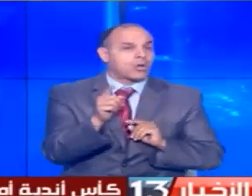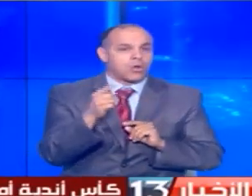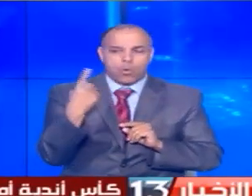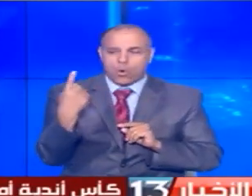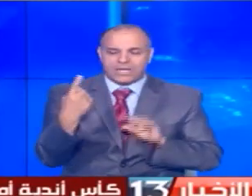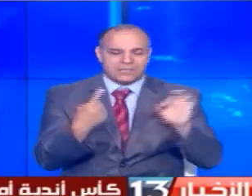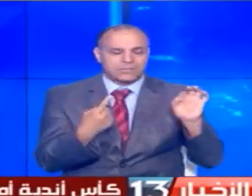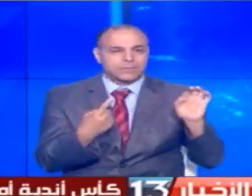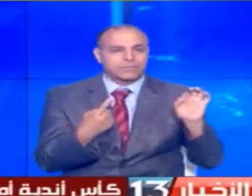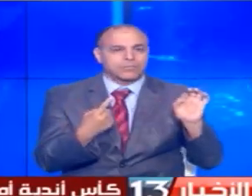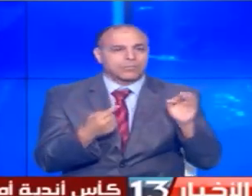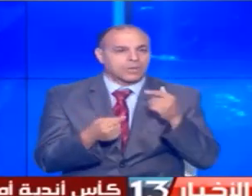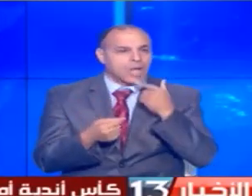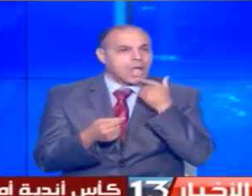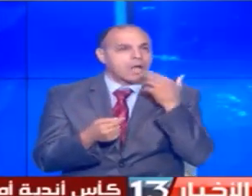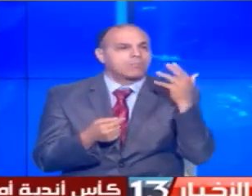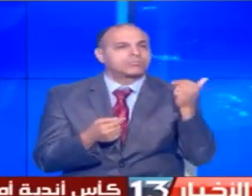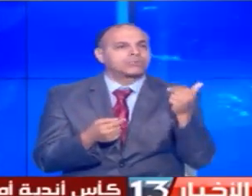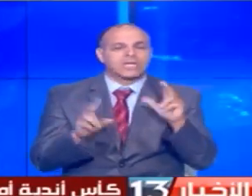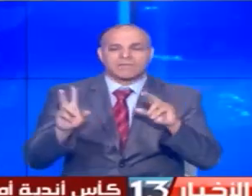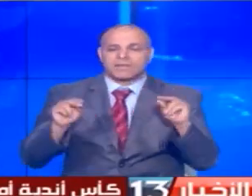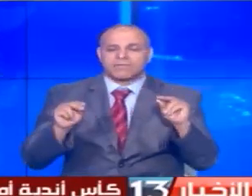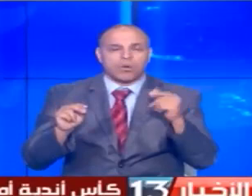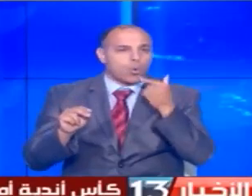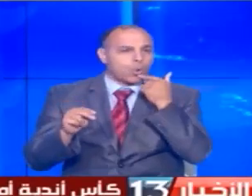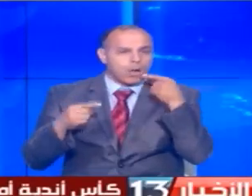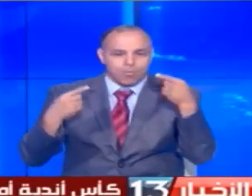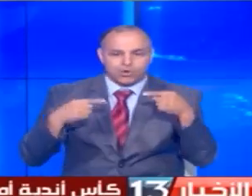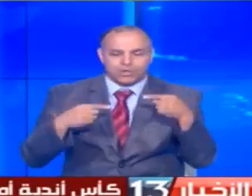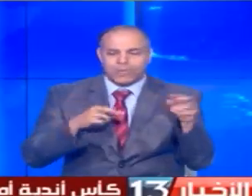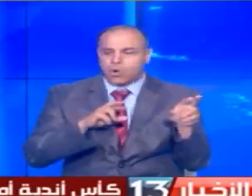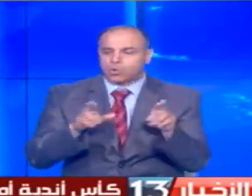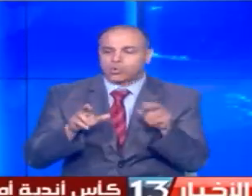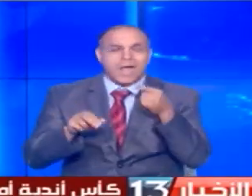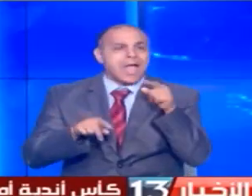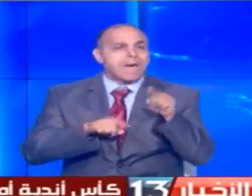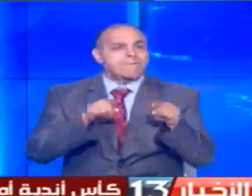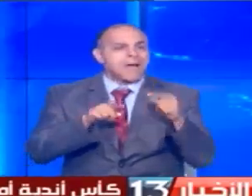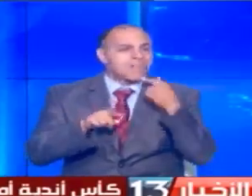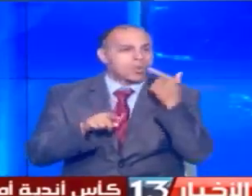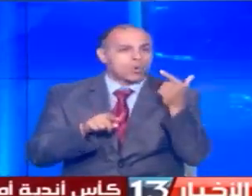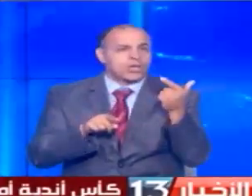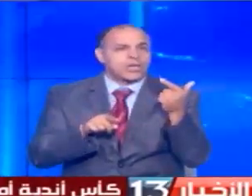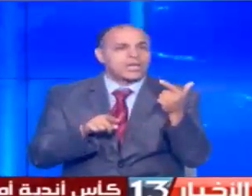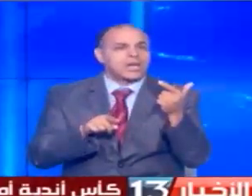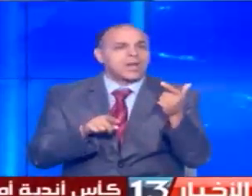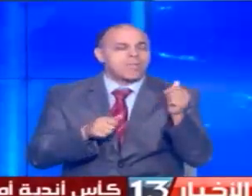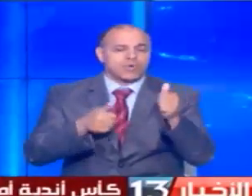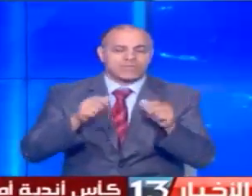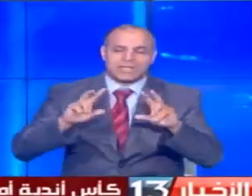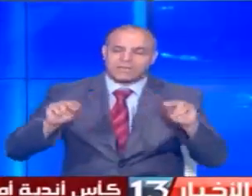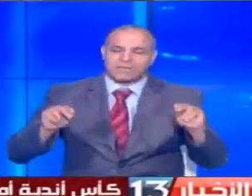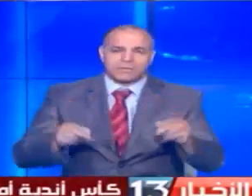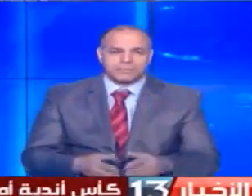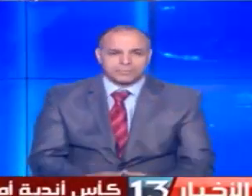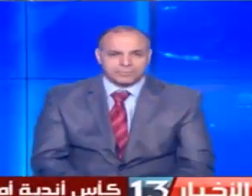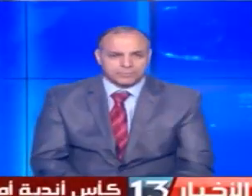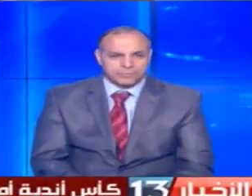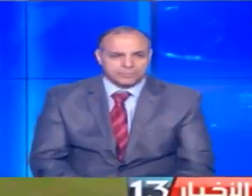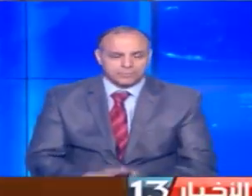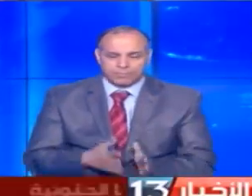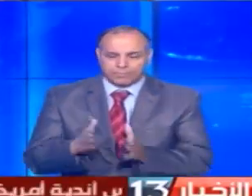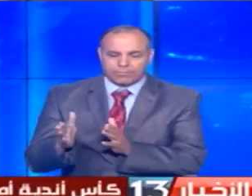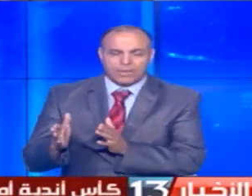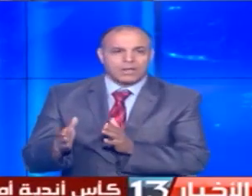دون مقابل، وهي النتيجة نفسها التي حسمت مواجهة الإياب بملعب لكاسابلانكا لفائدة المنافسة. في